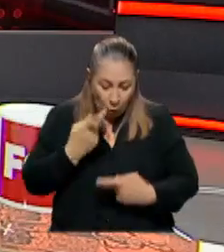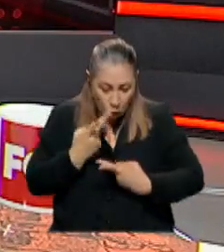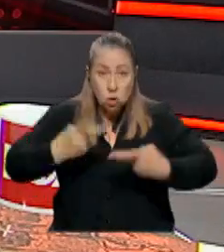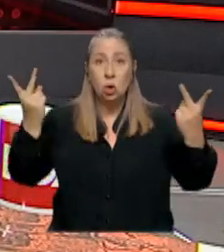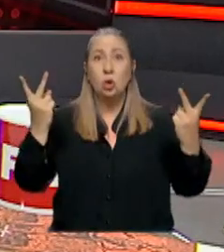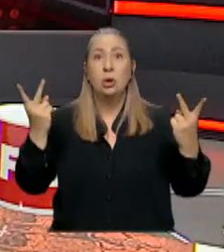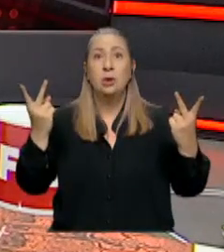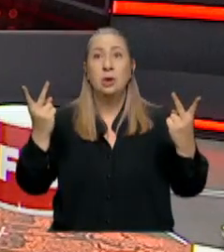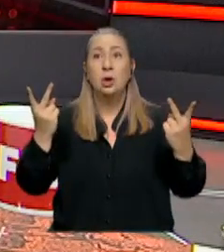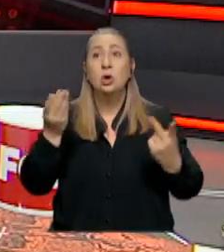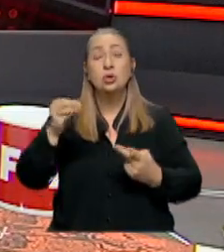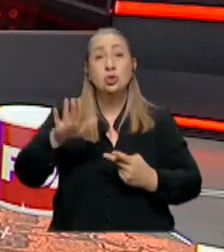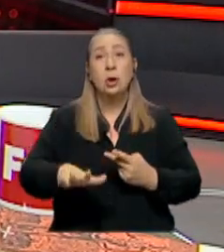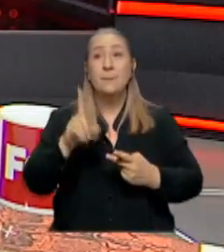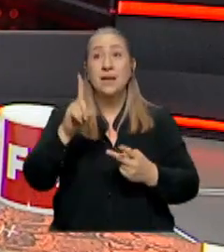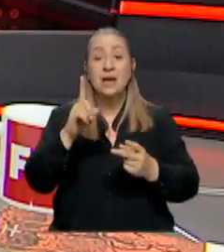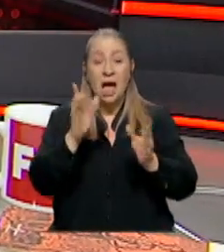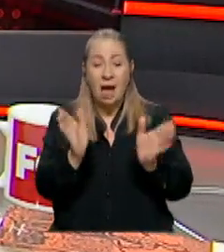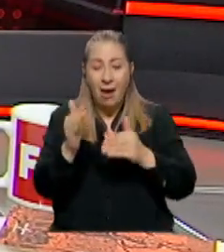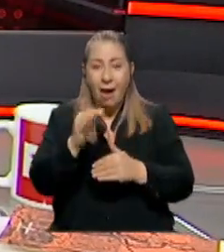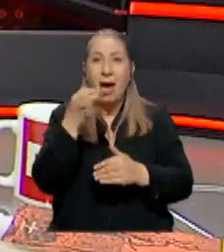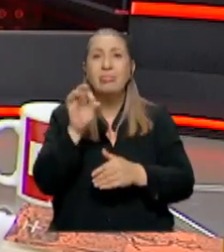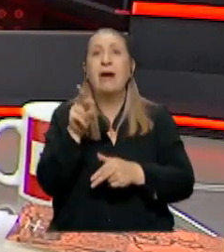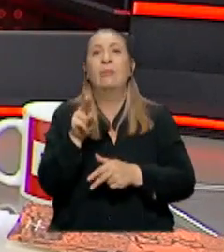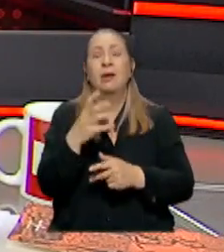özgürlüğü. Çocukken bir külçe altın gibi diyor.